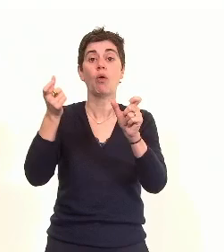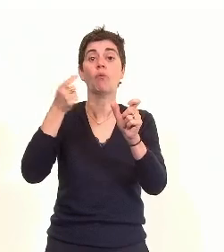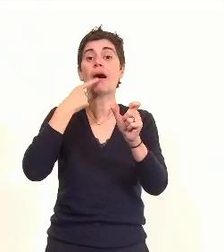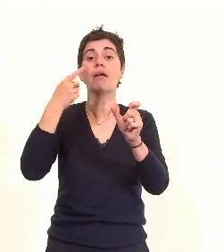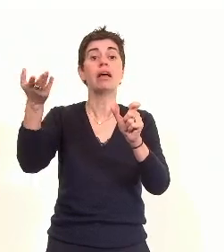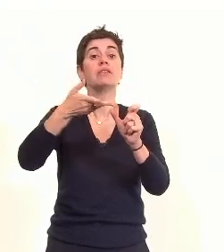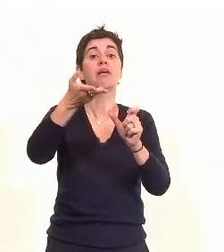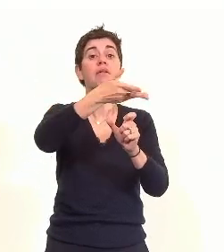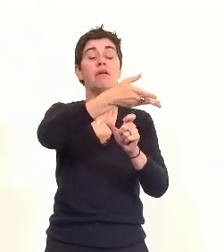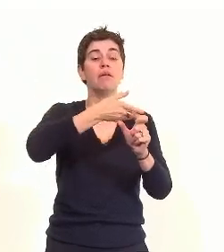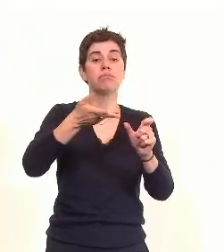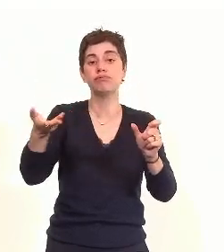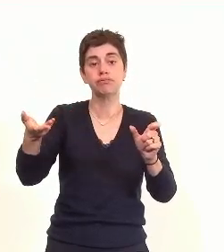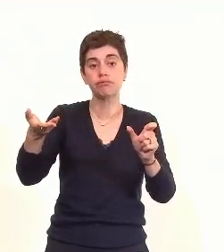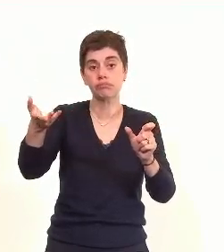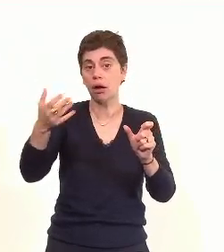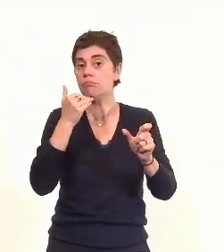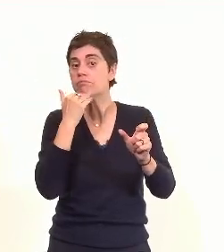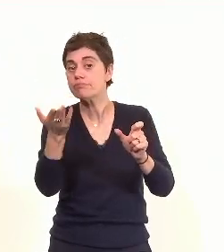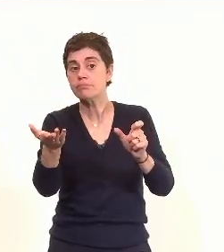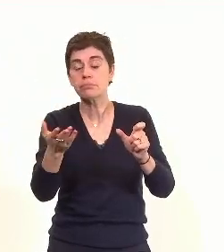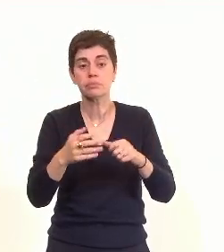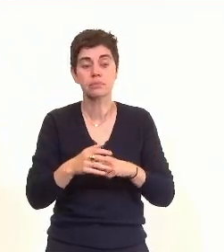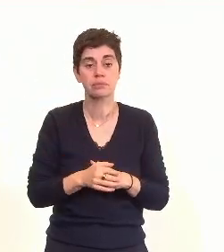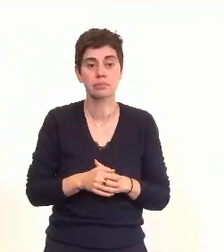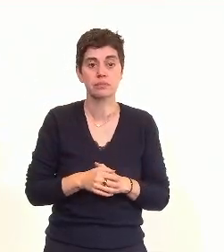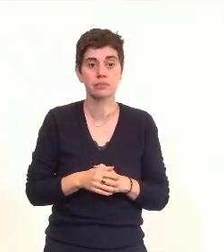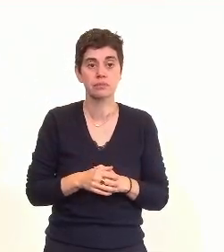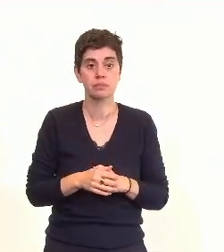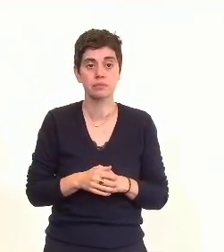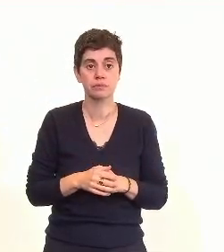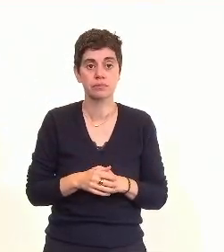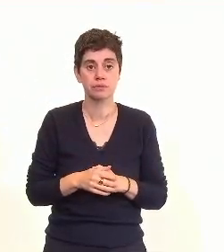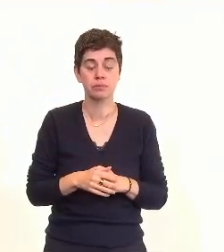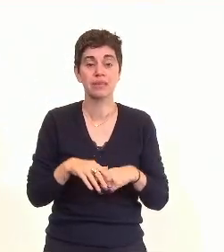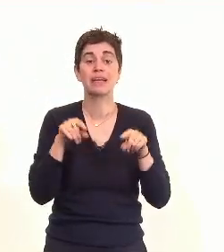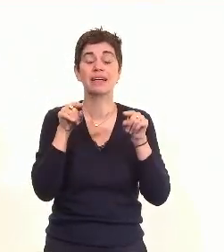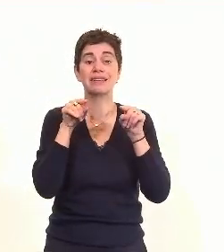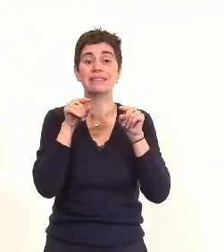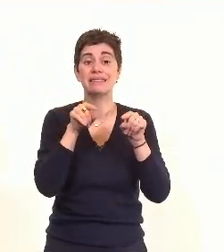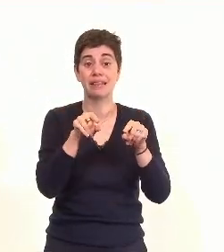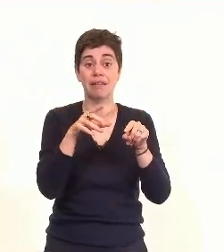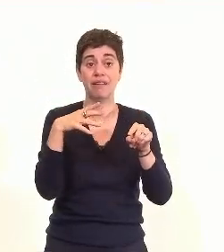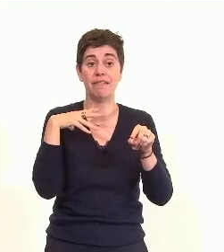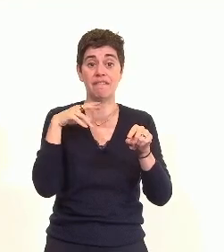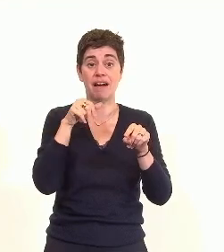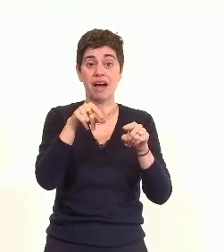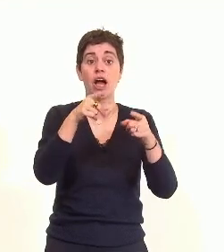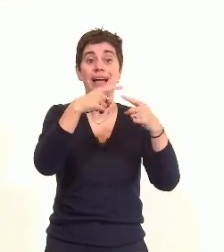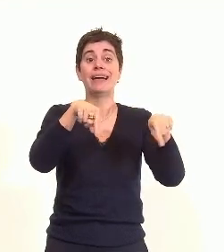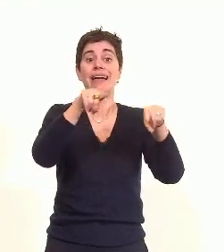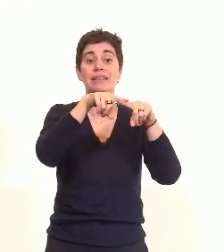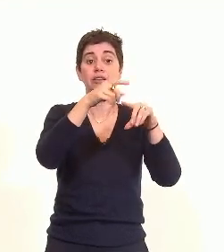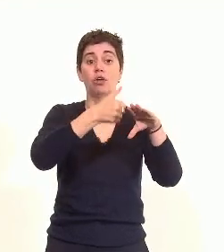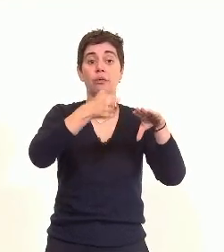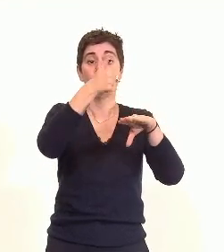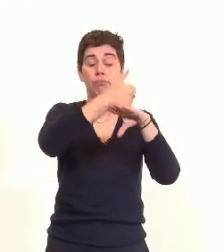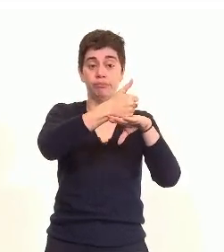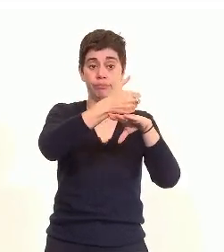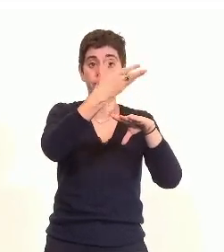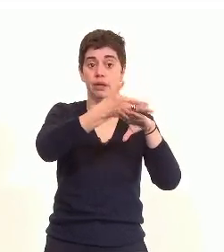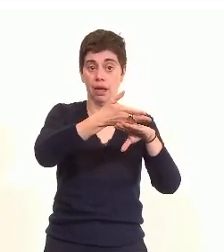fait. Et après, pour venir un peu sur cette instance en 2 mots qui va se créer, elle n'existe pas encore, qui va prendre cette parole et essayer de construire des projets